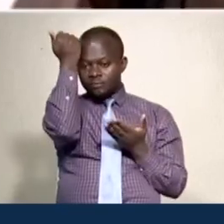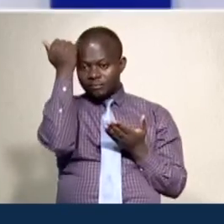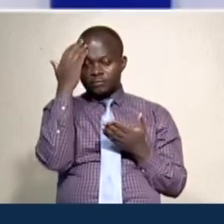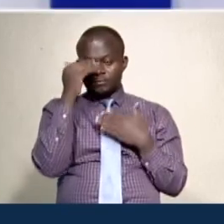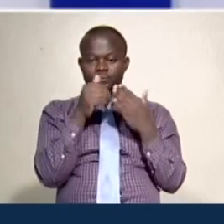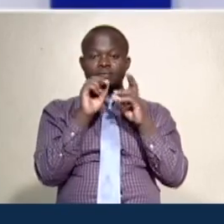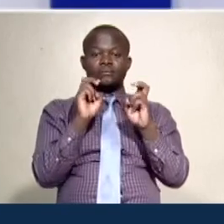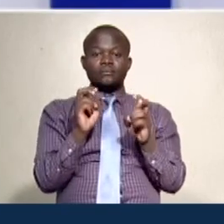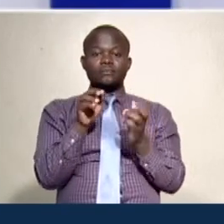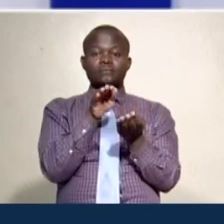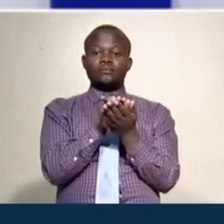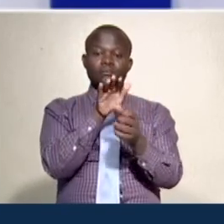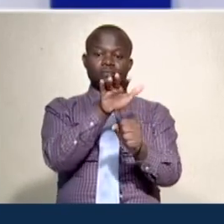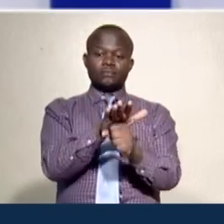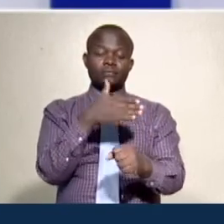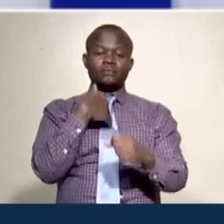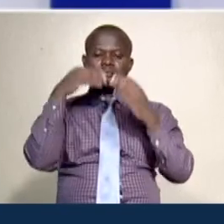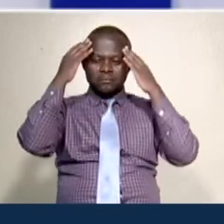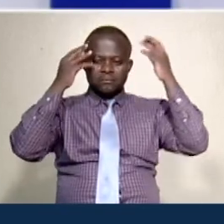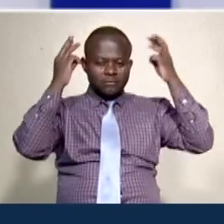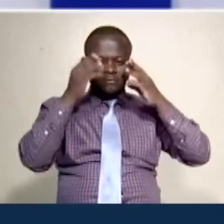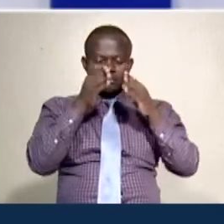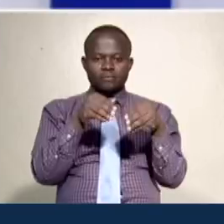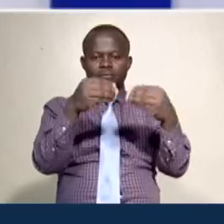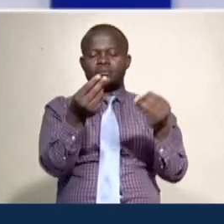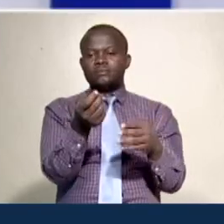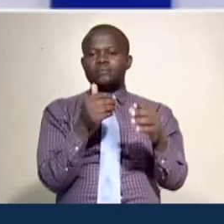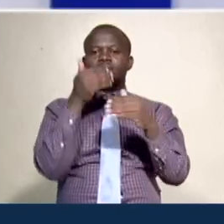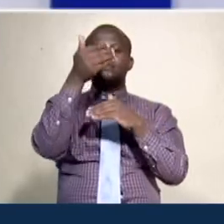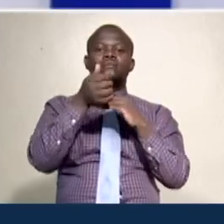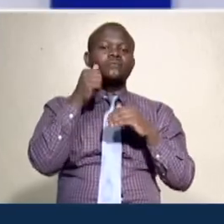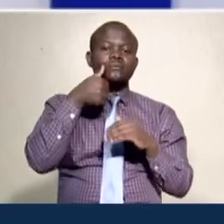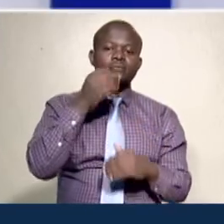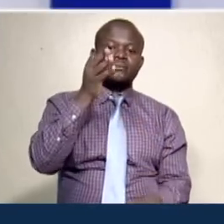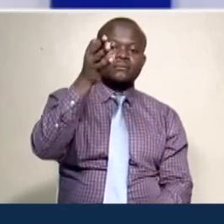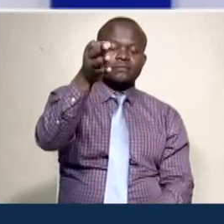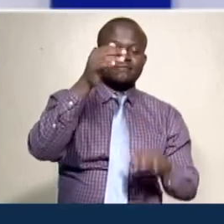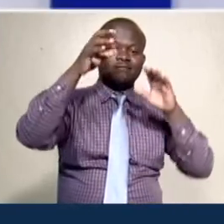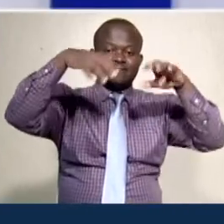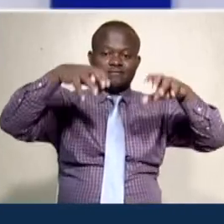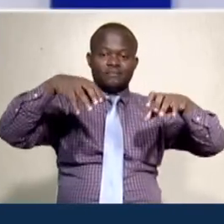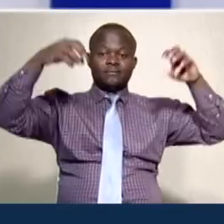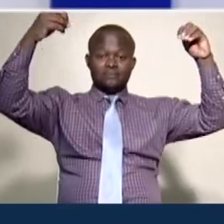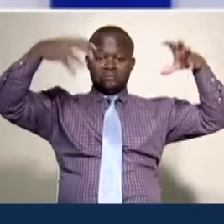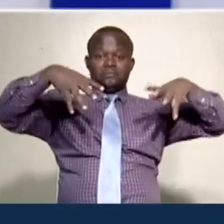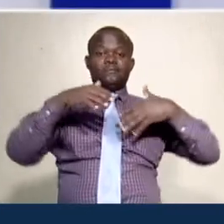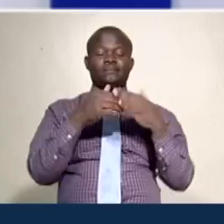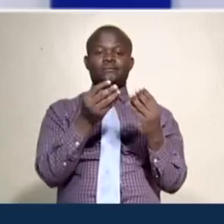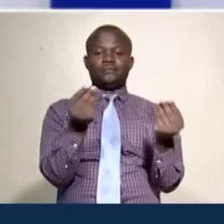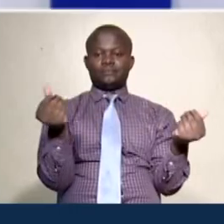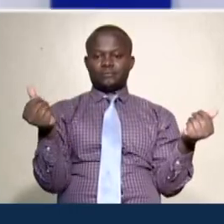ko banki akenshi zigira impunye kuvuga ngo umuntu turamuha amafaranga hanyuma ejo bundi imvura niza izuba niza